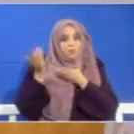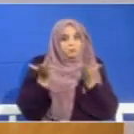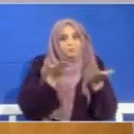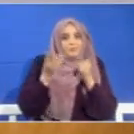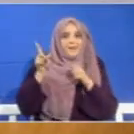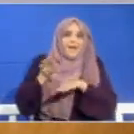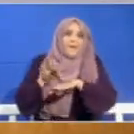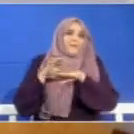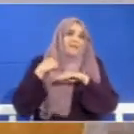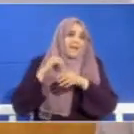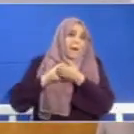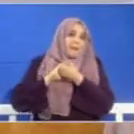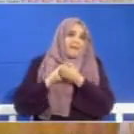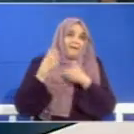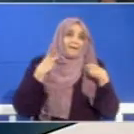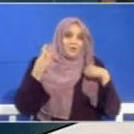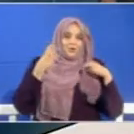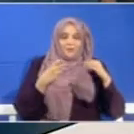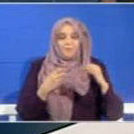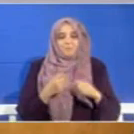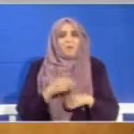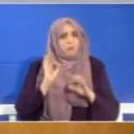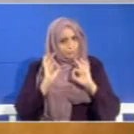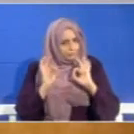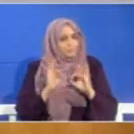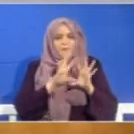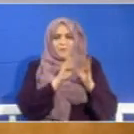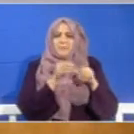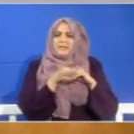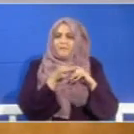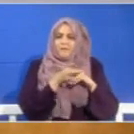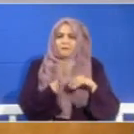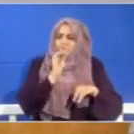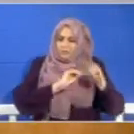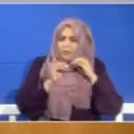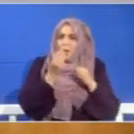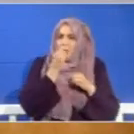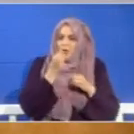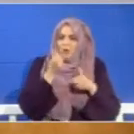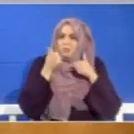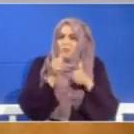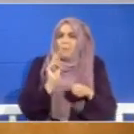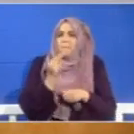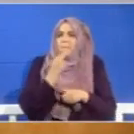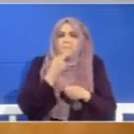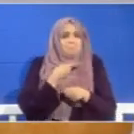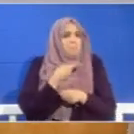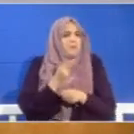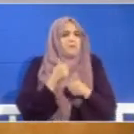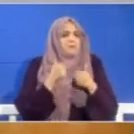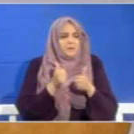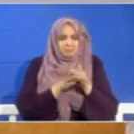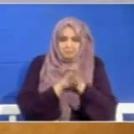لهذا الضيف الذي متميز. وفعلا زوجته اعتنت بمطبخها وبذلت